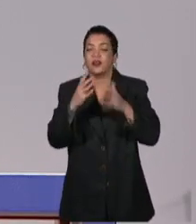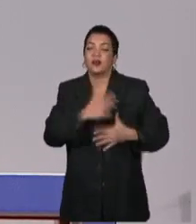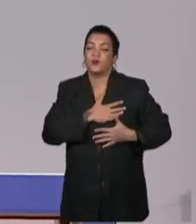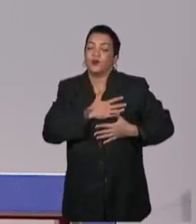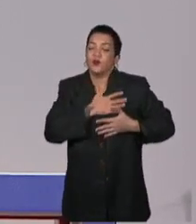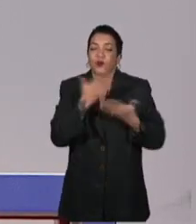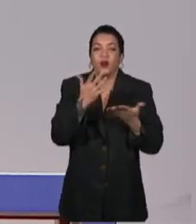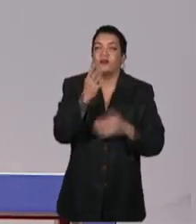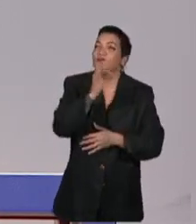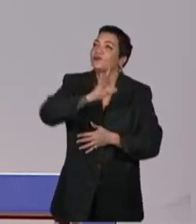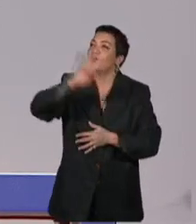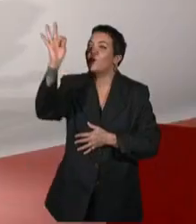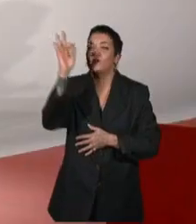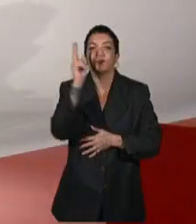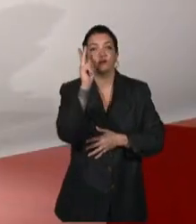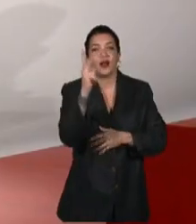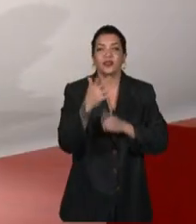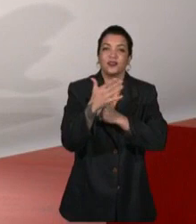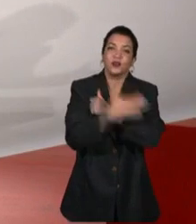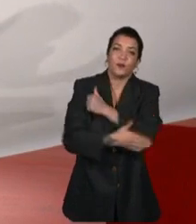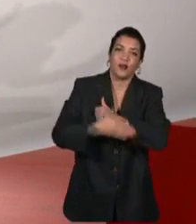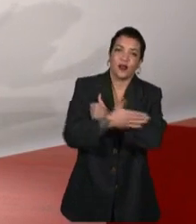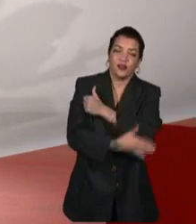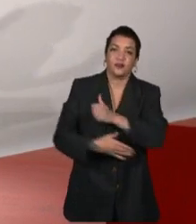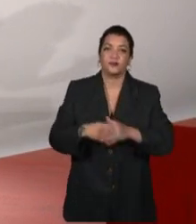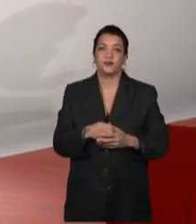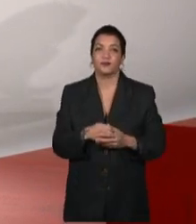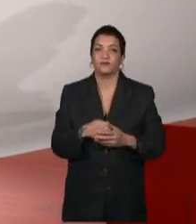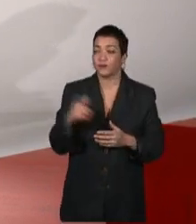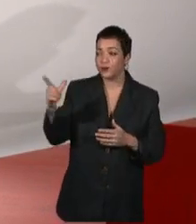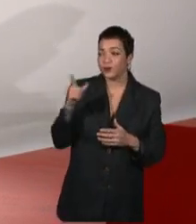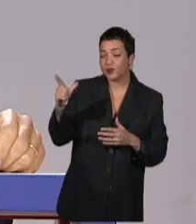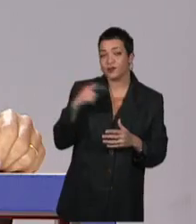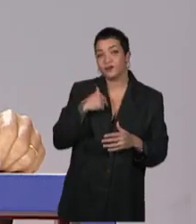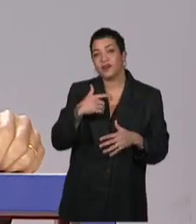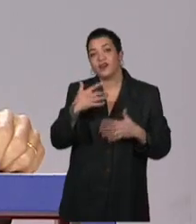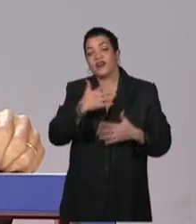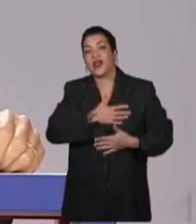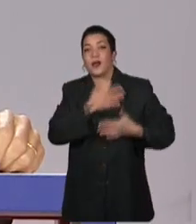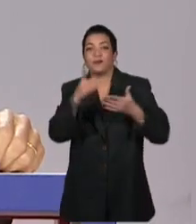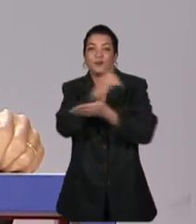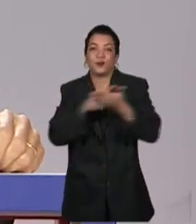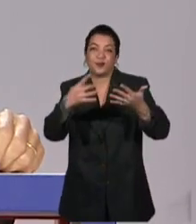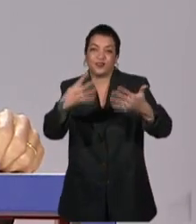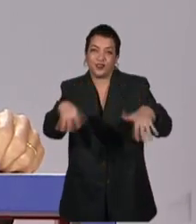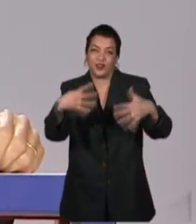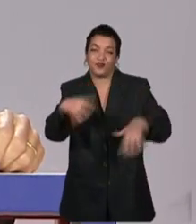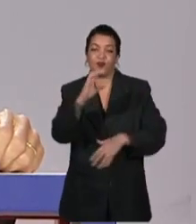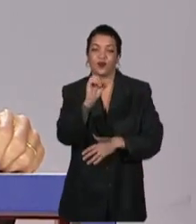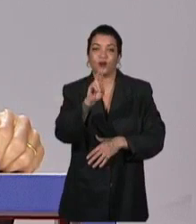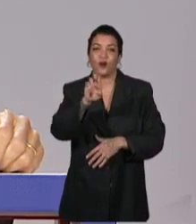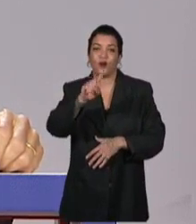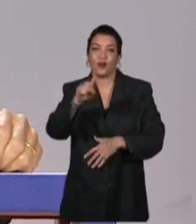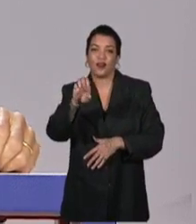de Paris et des campagnes mêlées. Nous partagions l'amour de la Corrèze, de cette Corrèze de granit